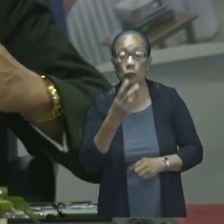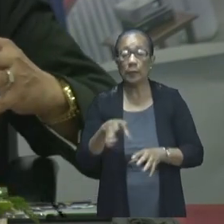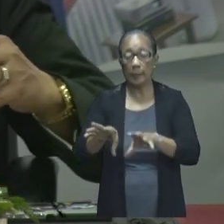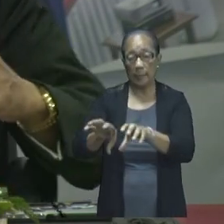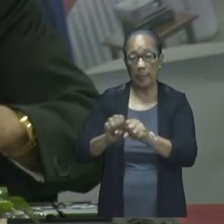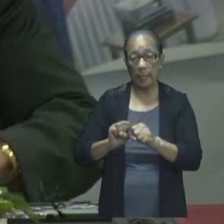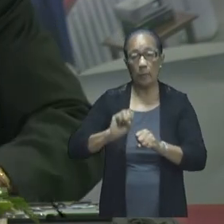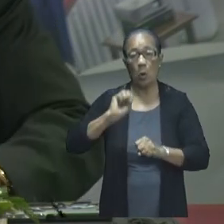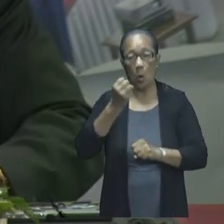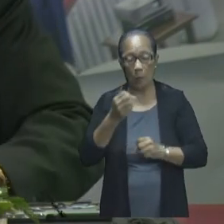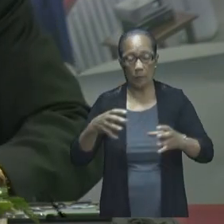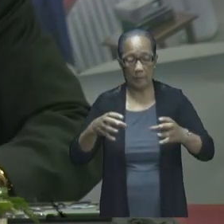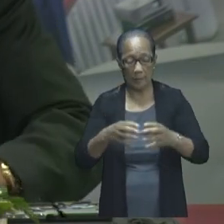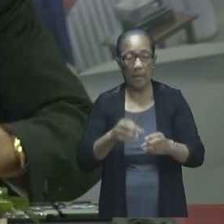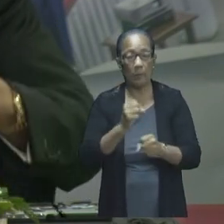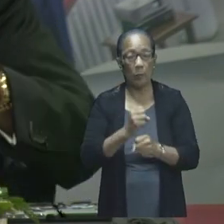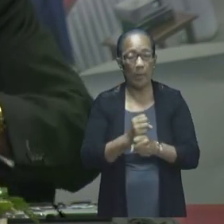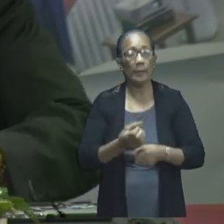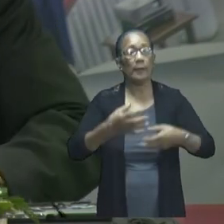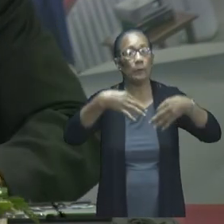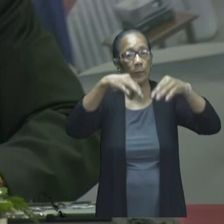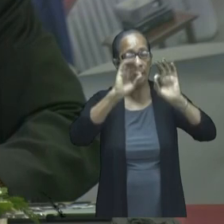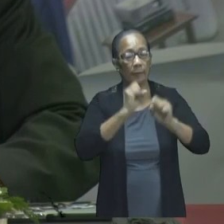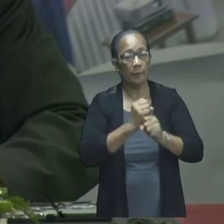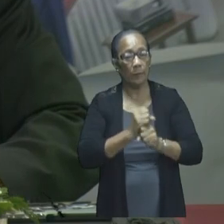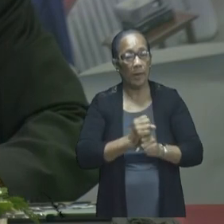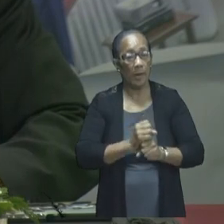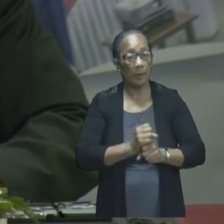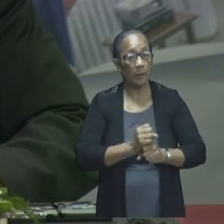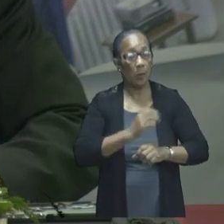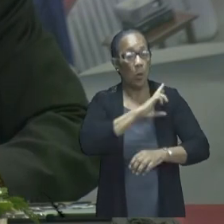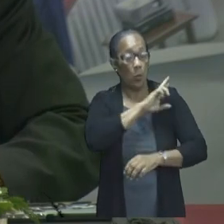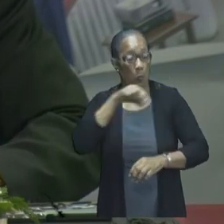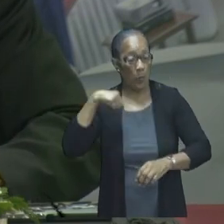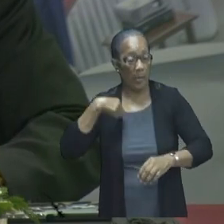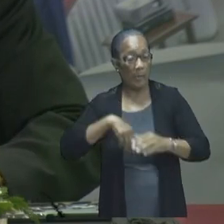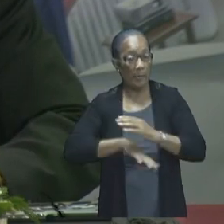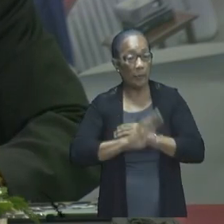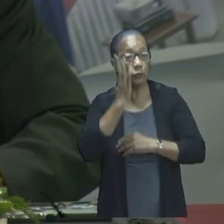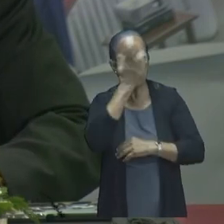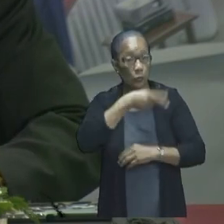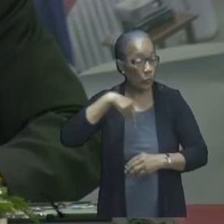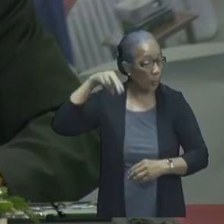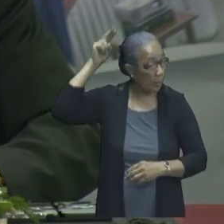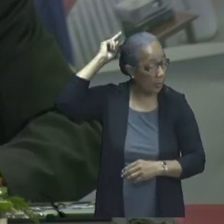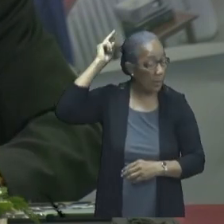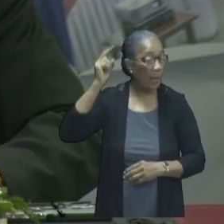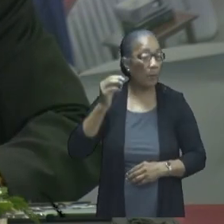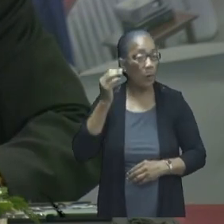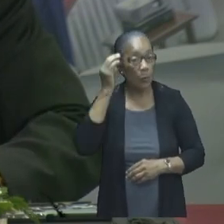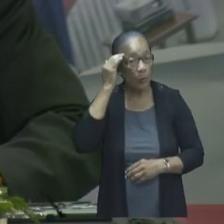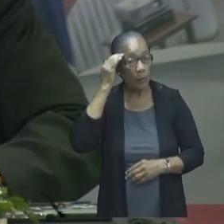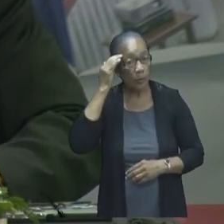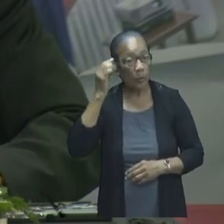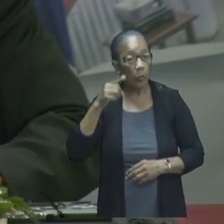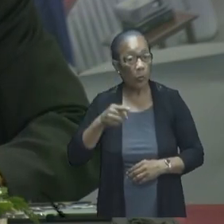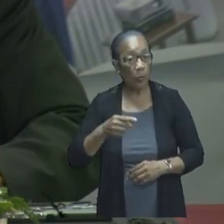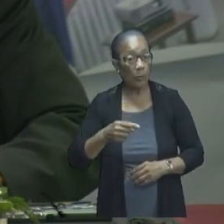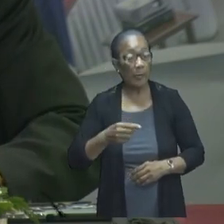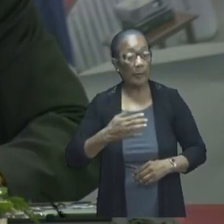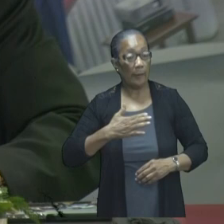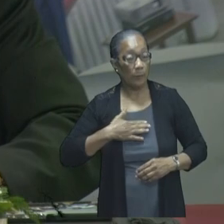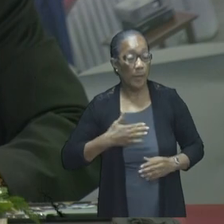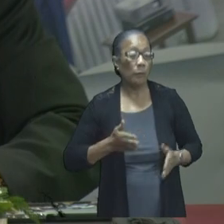samenwerken met de intensiveren wij van onze kant we zijn redding en dat hebben ook al met hem een bezoek aan meer land